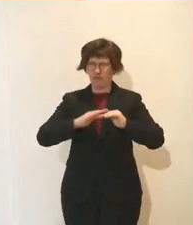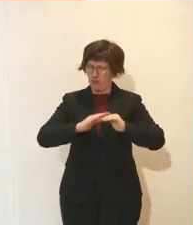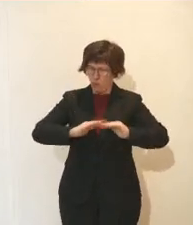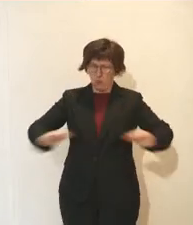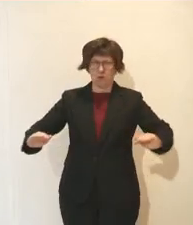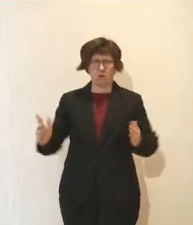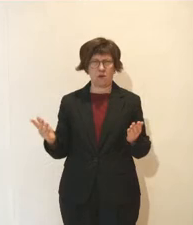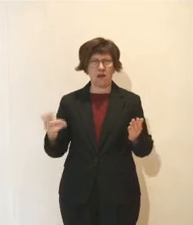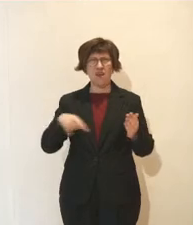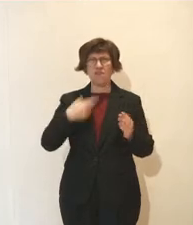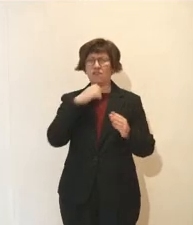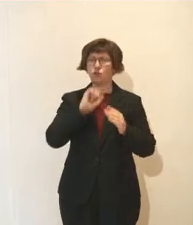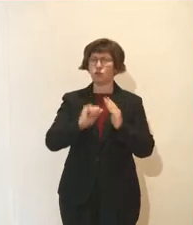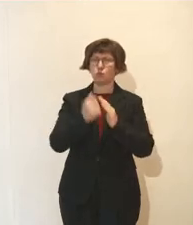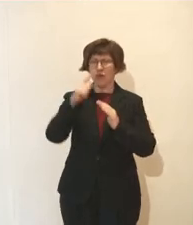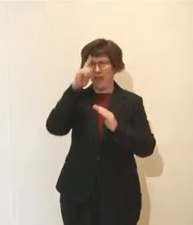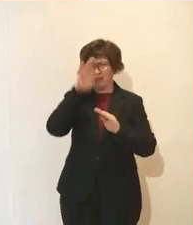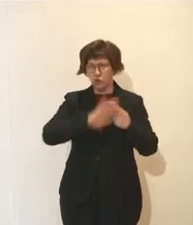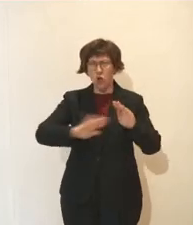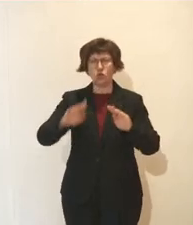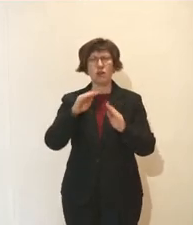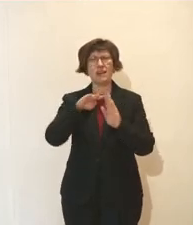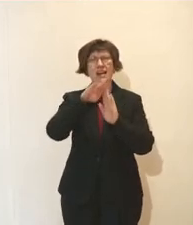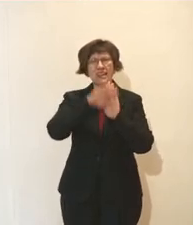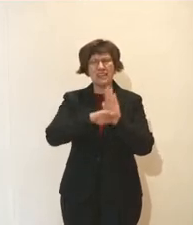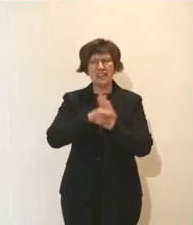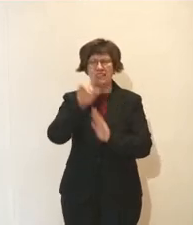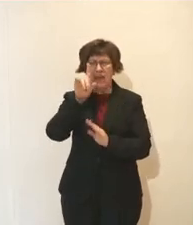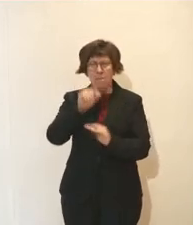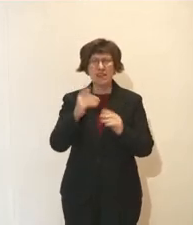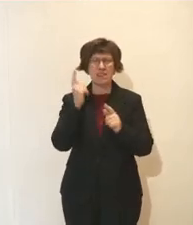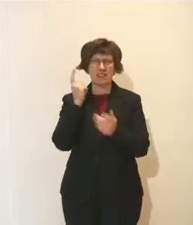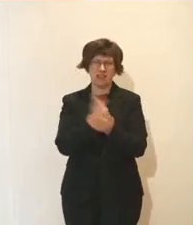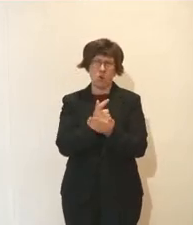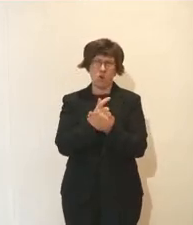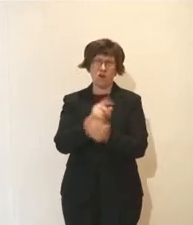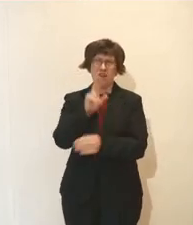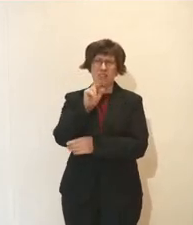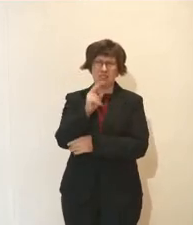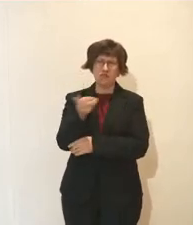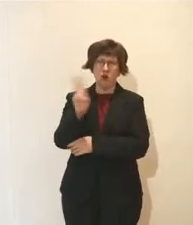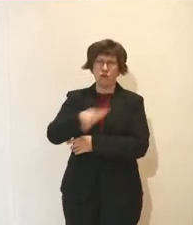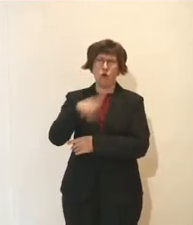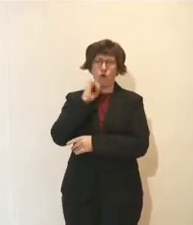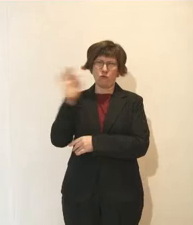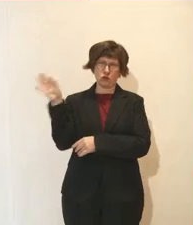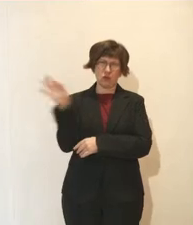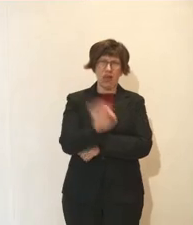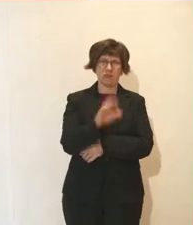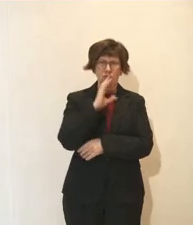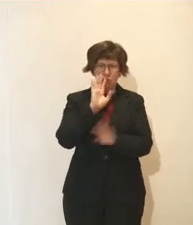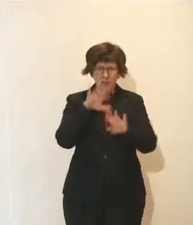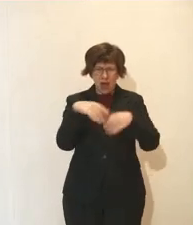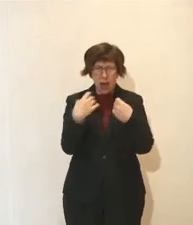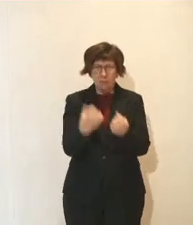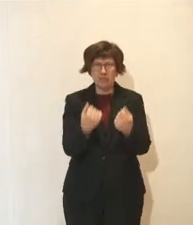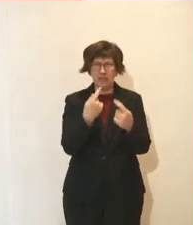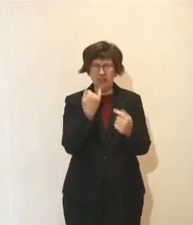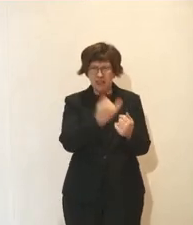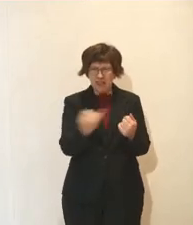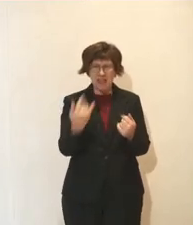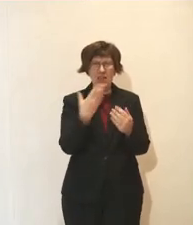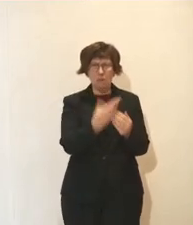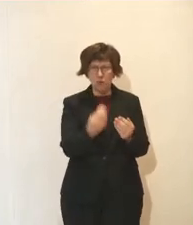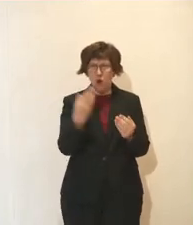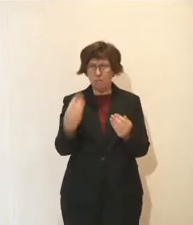als allererstes in deutschland einen gesetzlichen mindestlohn von mindestens 12 euro einführen um sicherzustellen dass jeder den